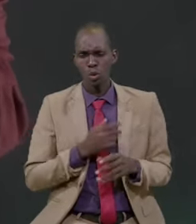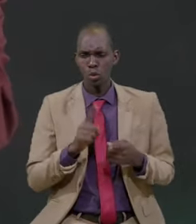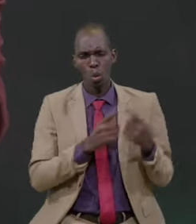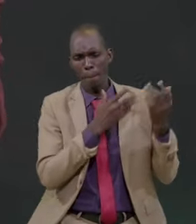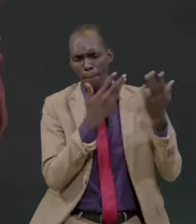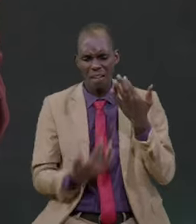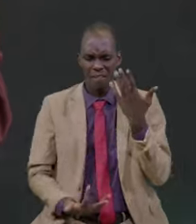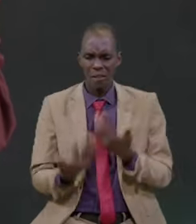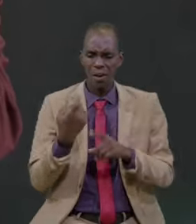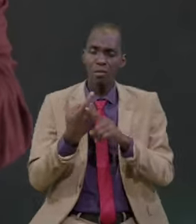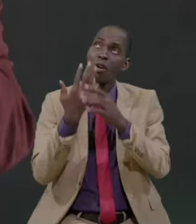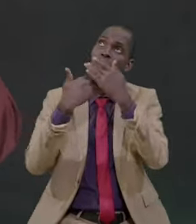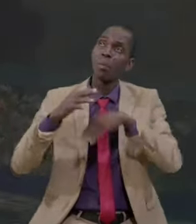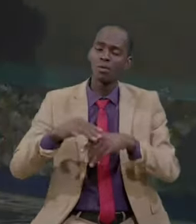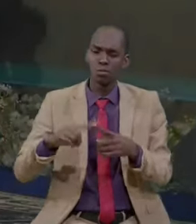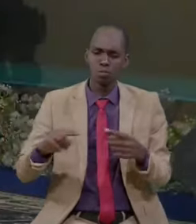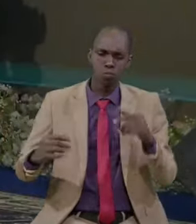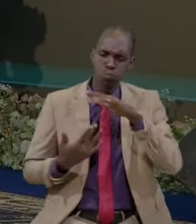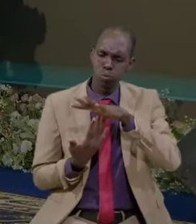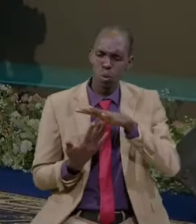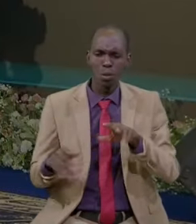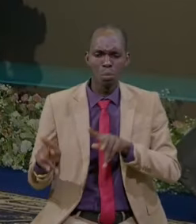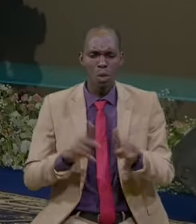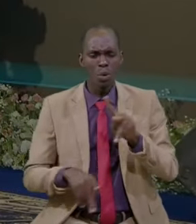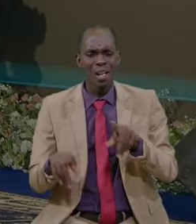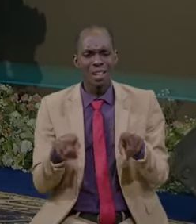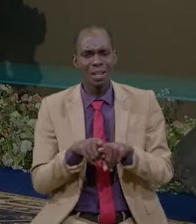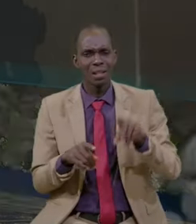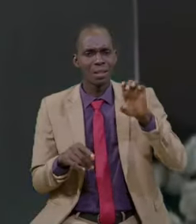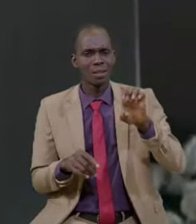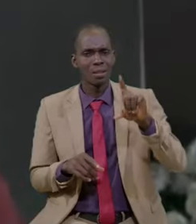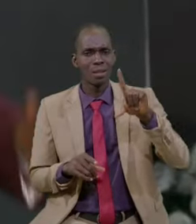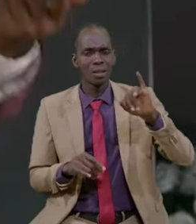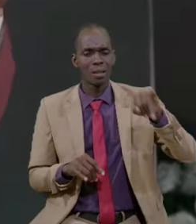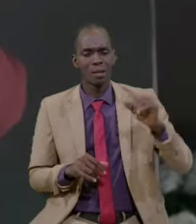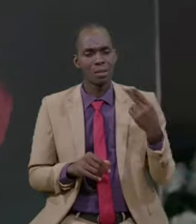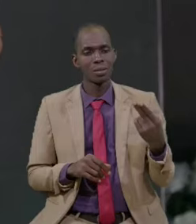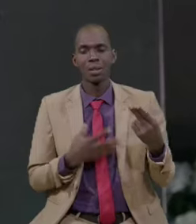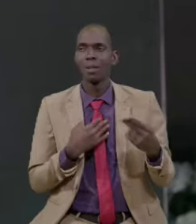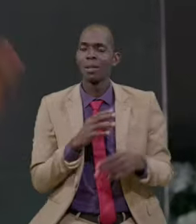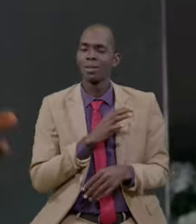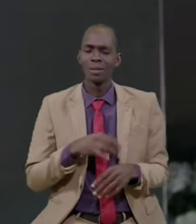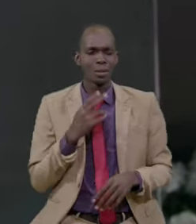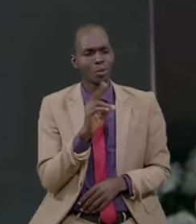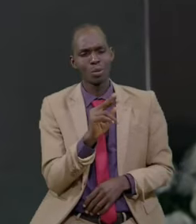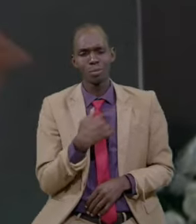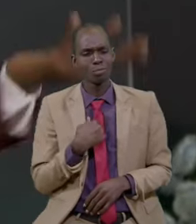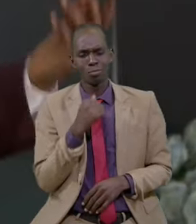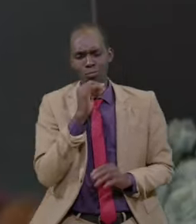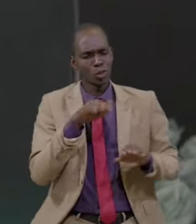consumer comme Élie l'a fait? Je ne vous donne pas de l'onction d'Élie. Je vous